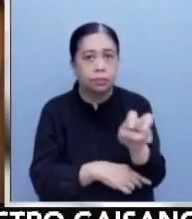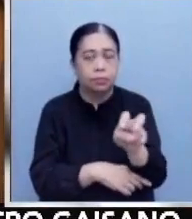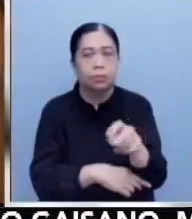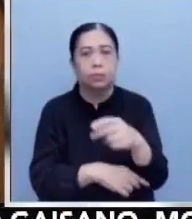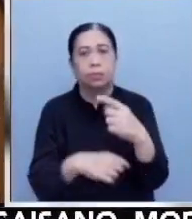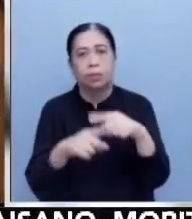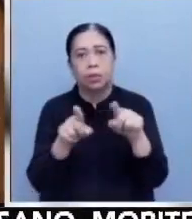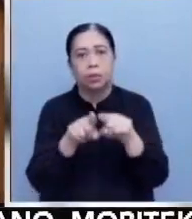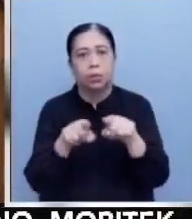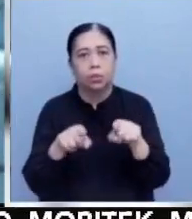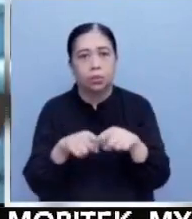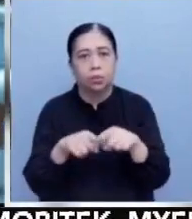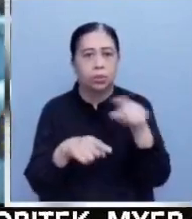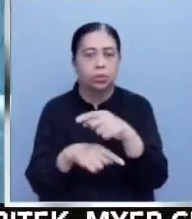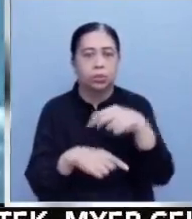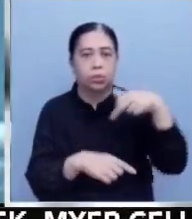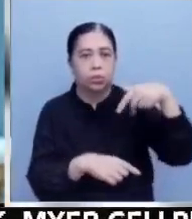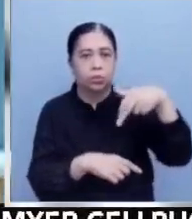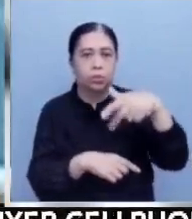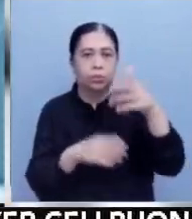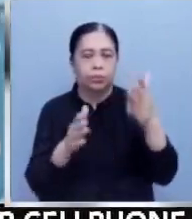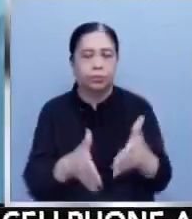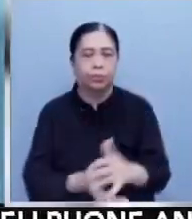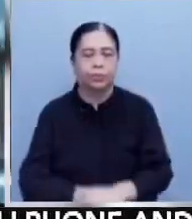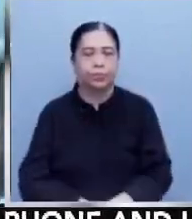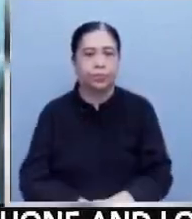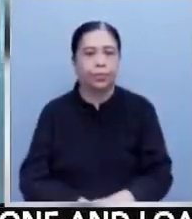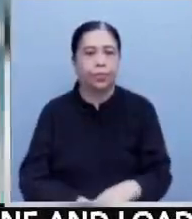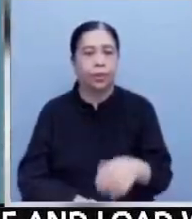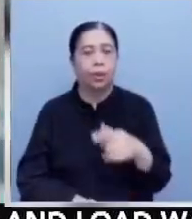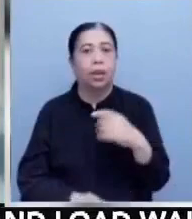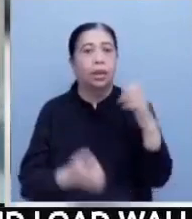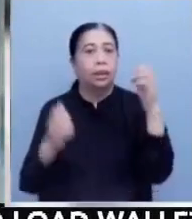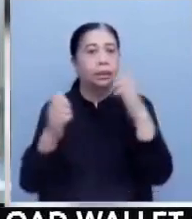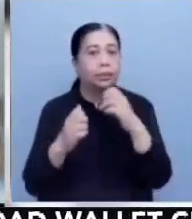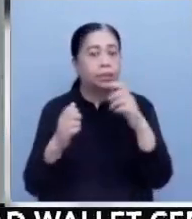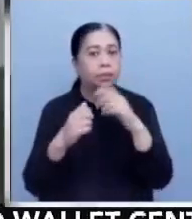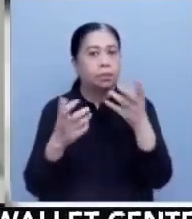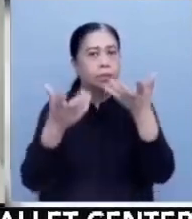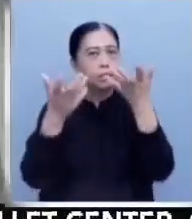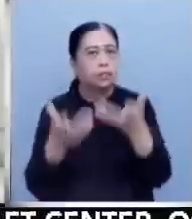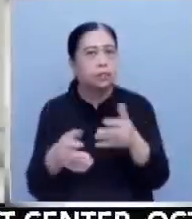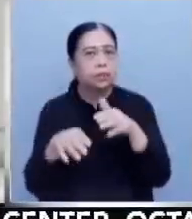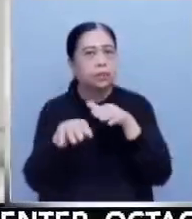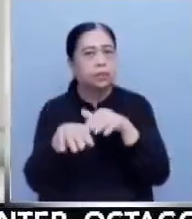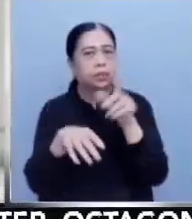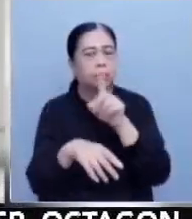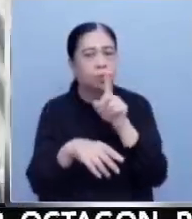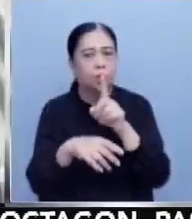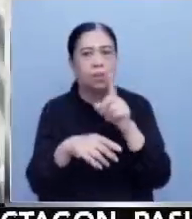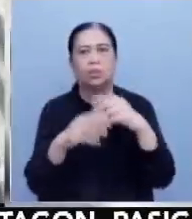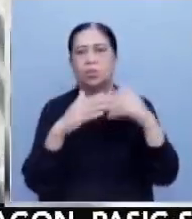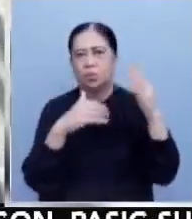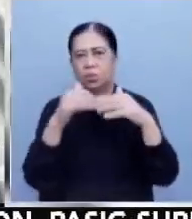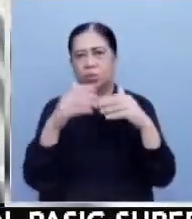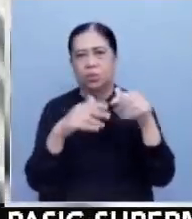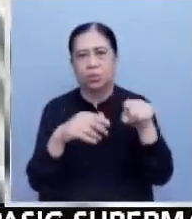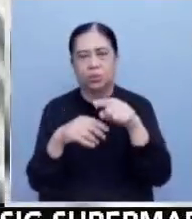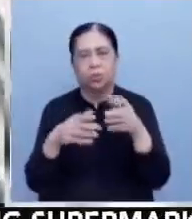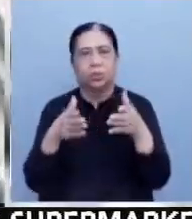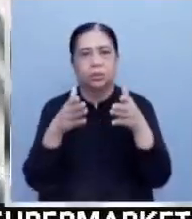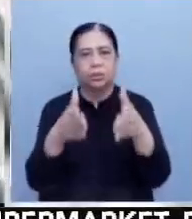also pedestrians. Asahan din daw na makakabigat sa daloy ng trapiko ang mga construction sa kalsada. Para sa